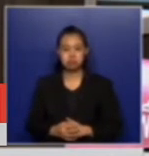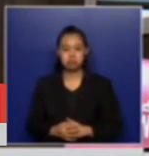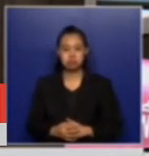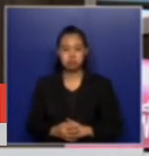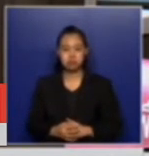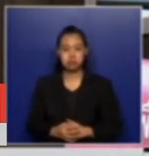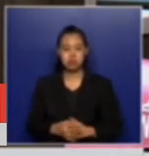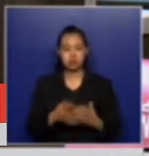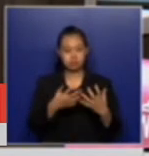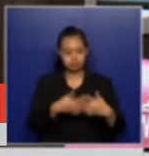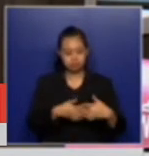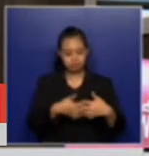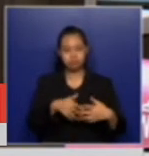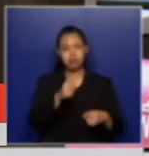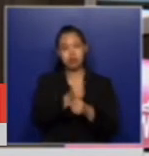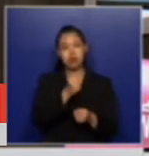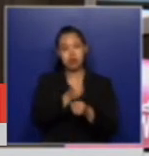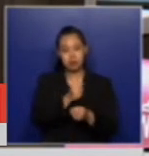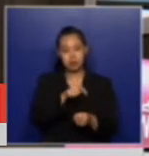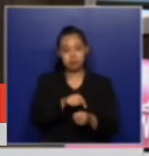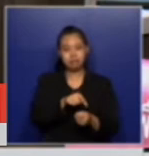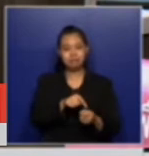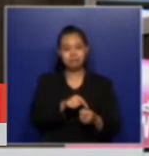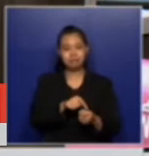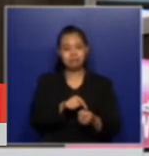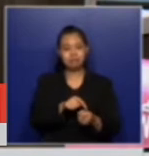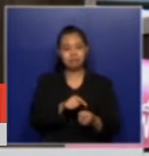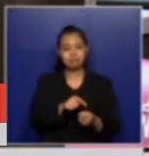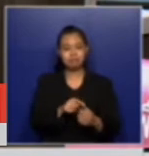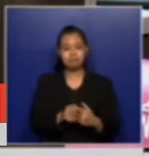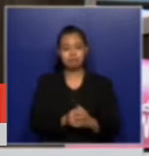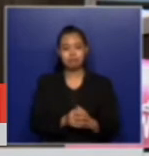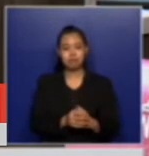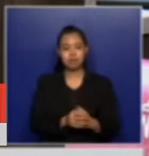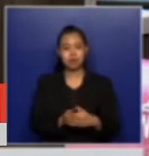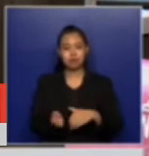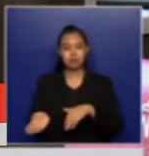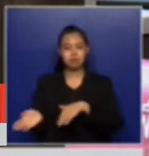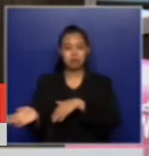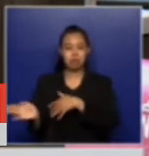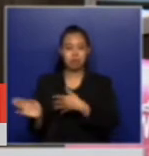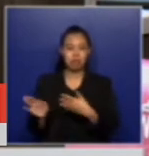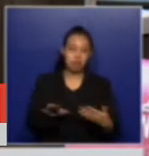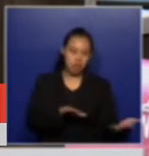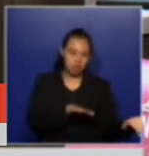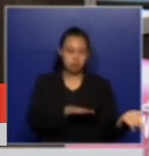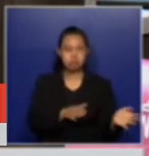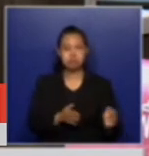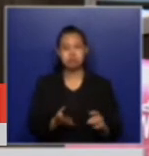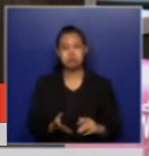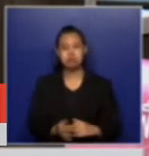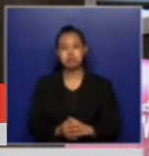ตเรียกได้ว่าทั้งหมดนั้นพังพินาศไปพร้อมๆกันนะ